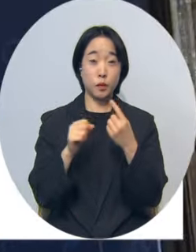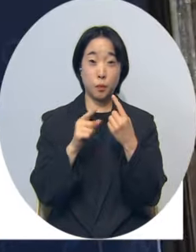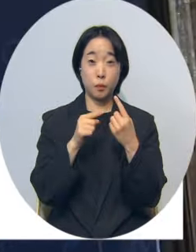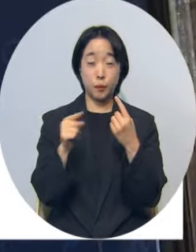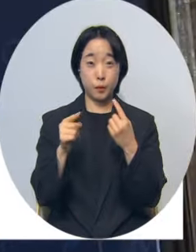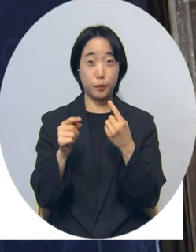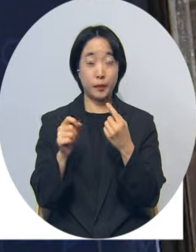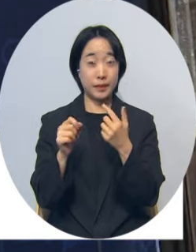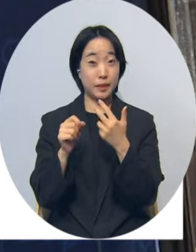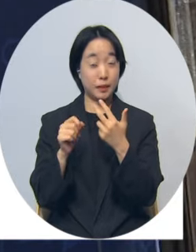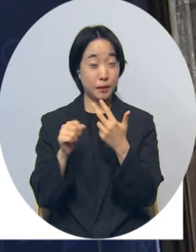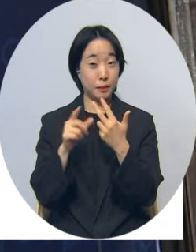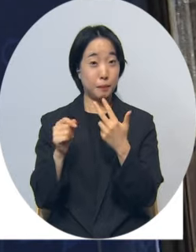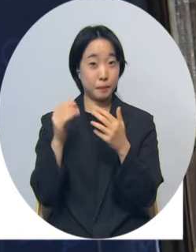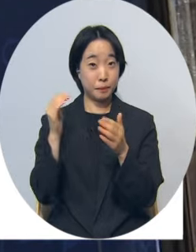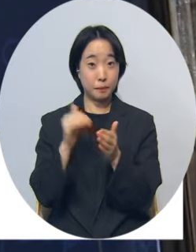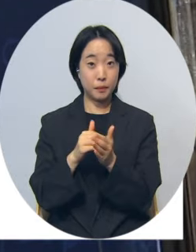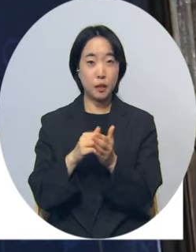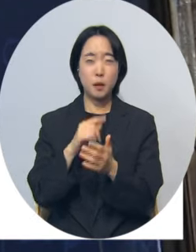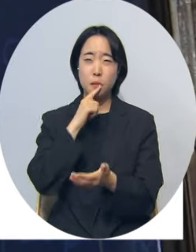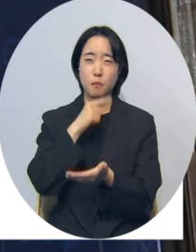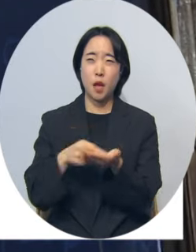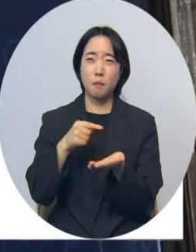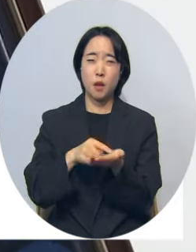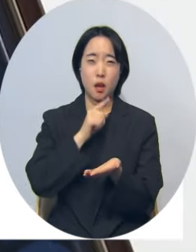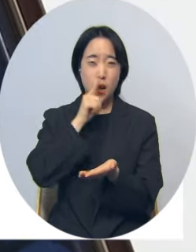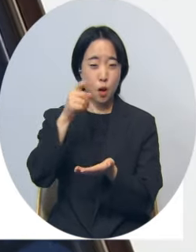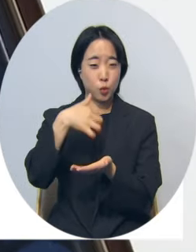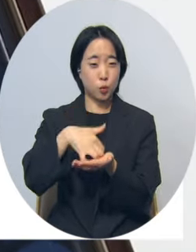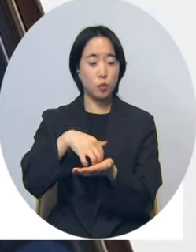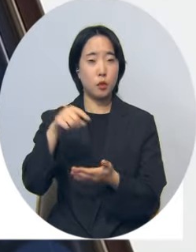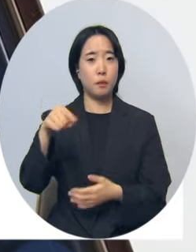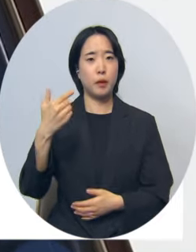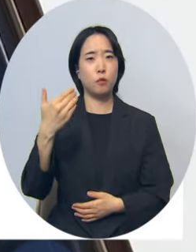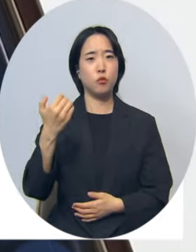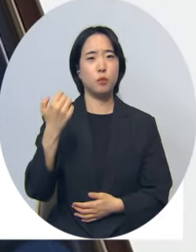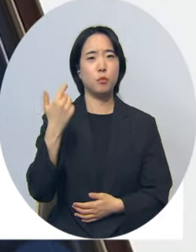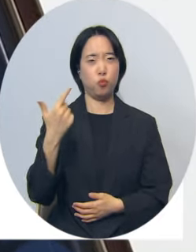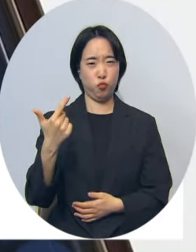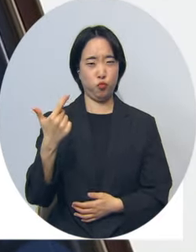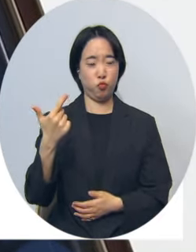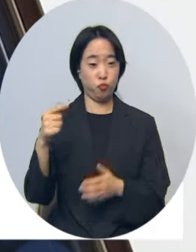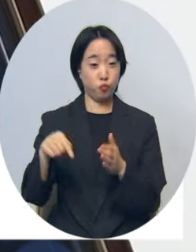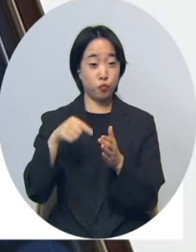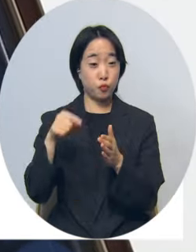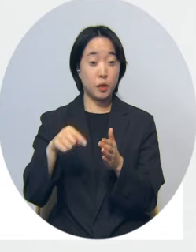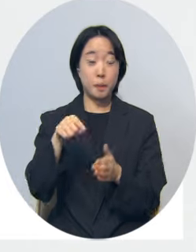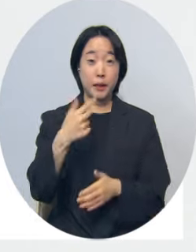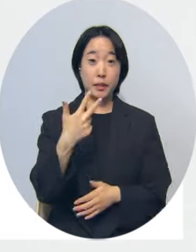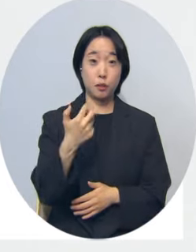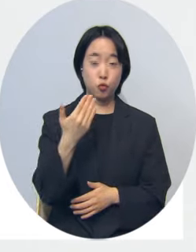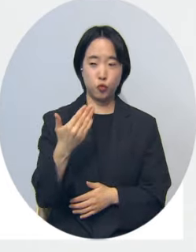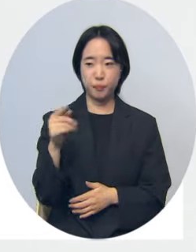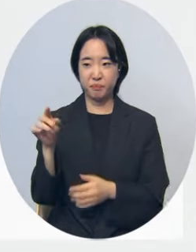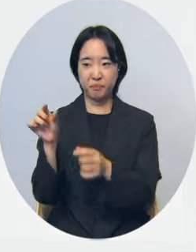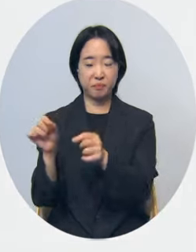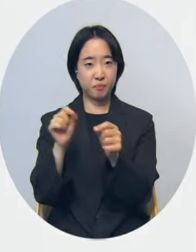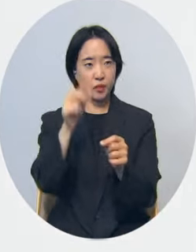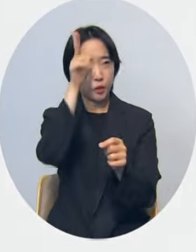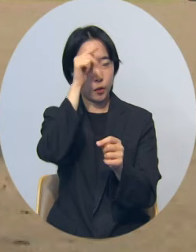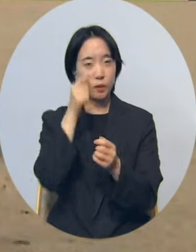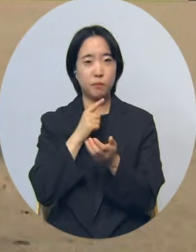각 시도 교육청에 접수된 피해 현황은 모두 196건으로 이 가운데 179건에 대한 수사를